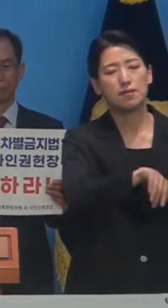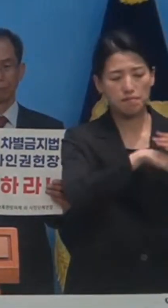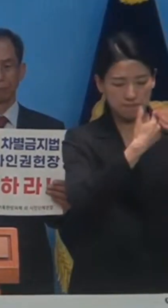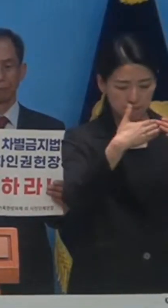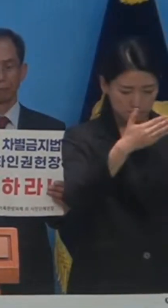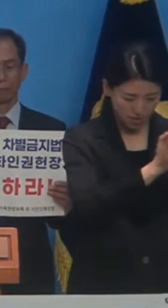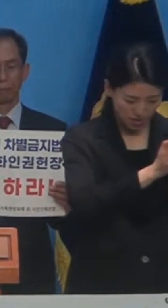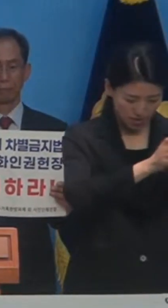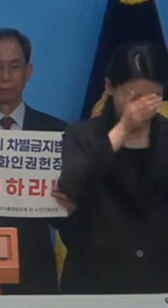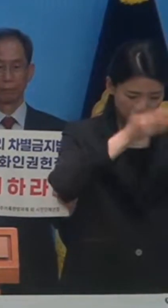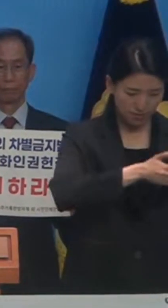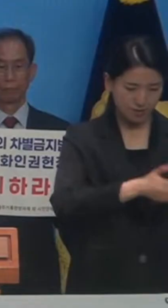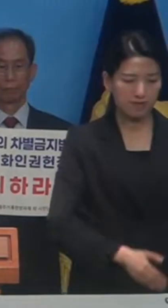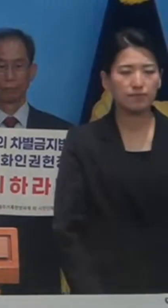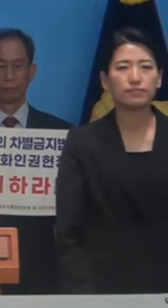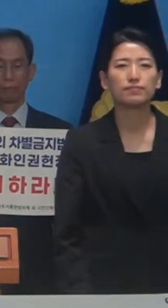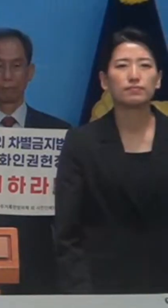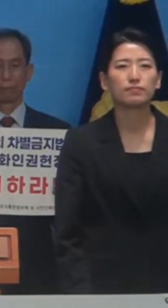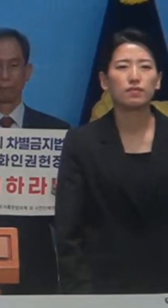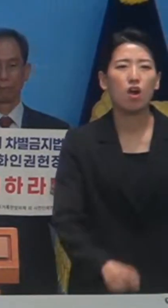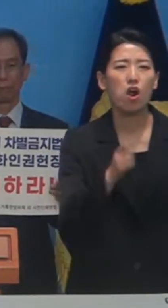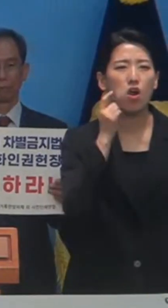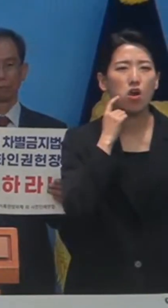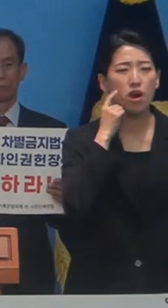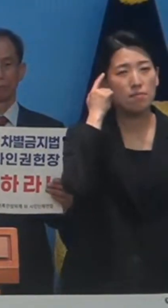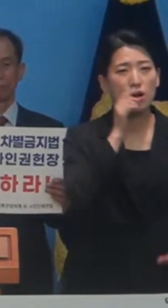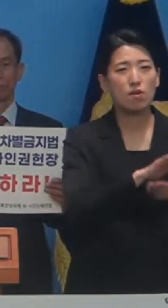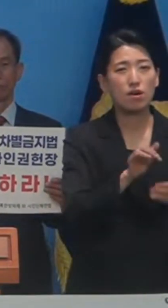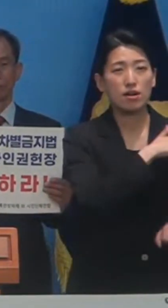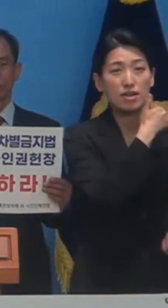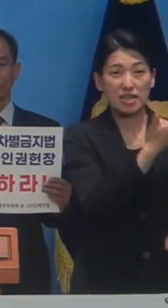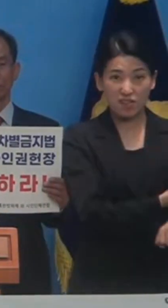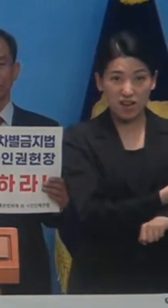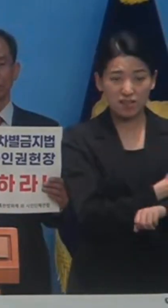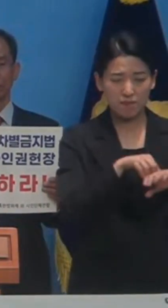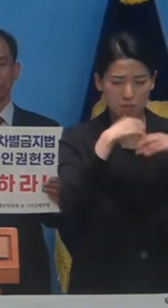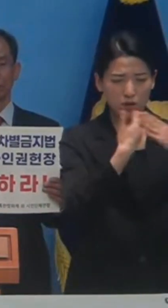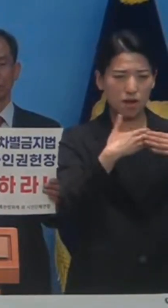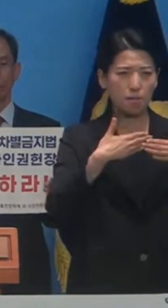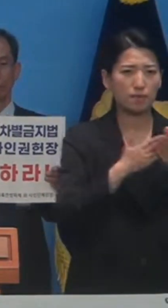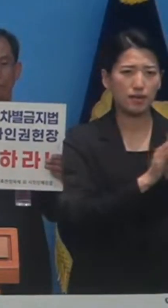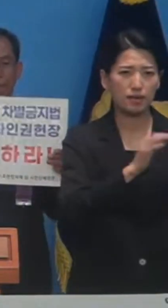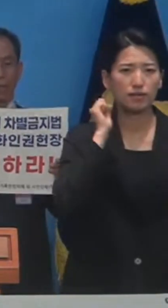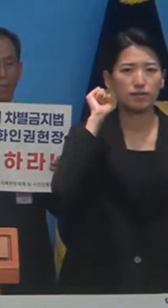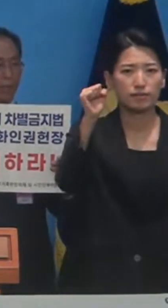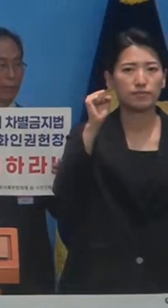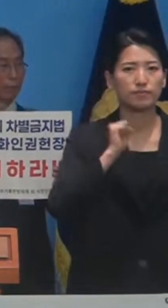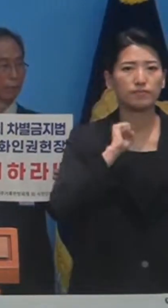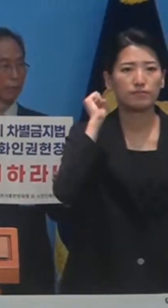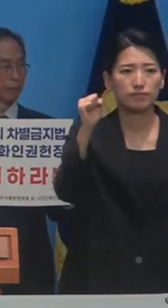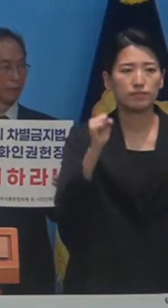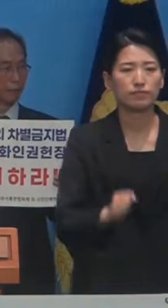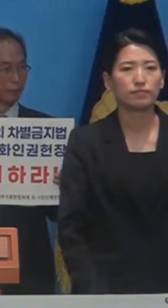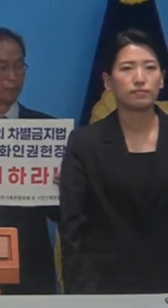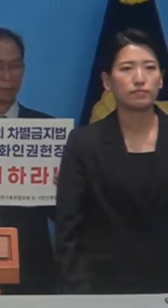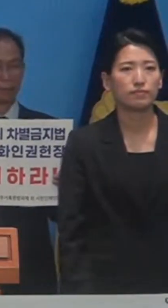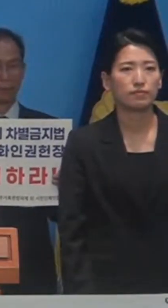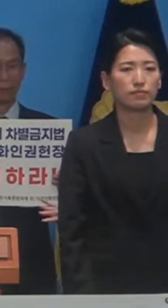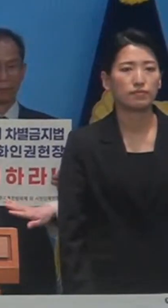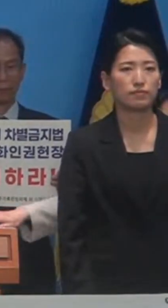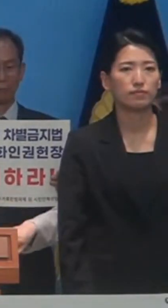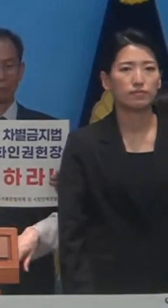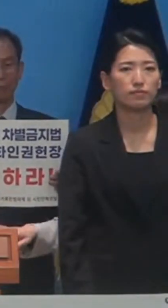폐기하기를 원합니다. 가짜 평화인권헌장 즉각 폐기하라! 폐기하라!